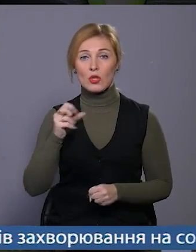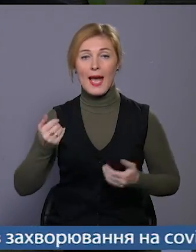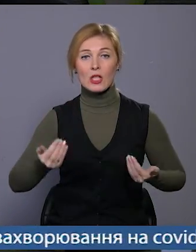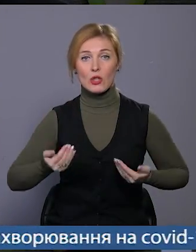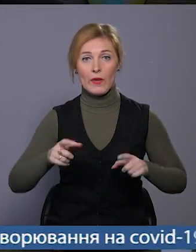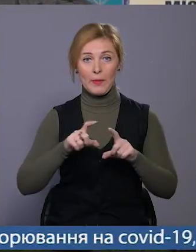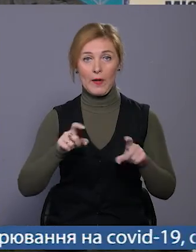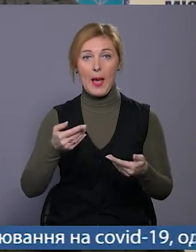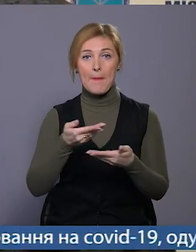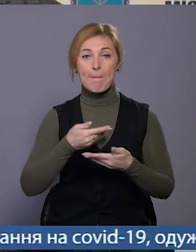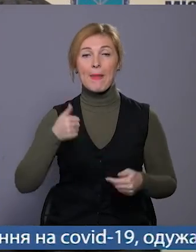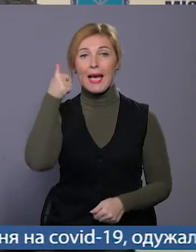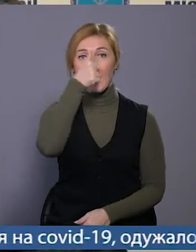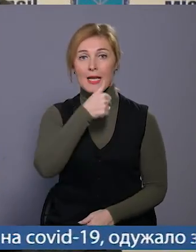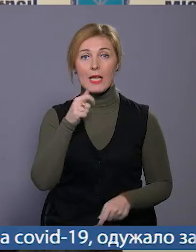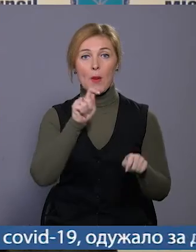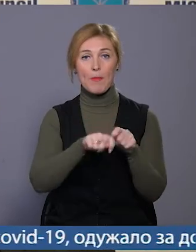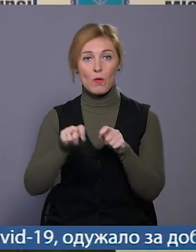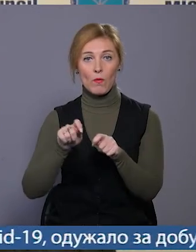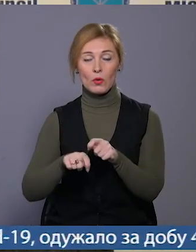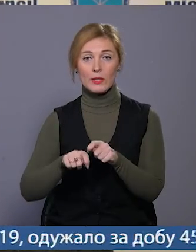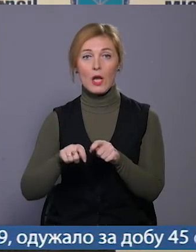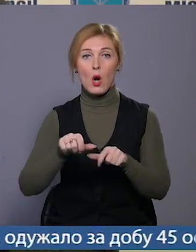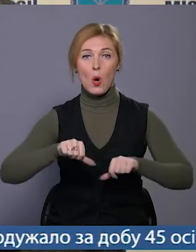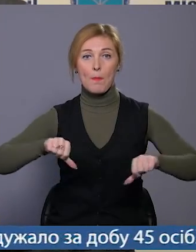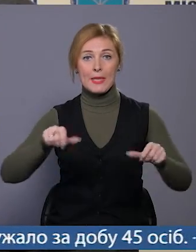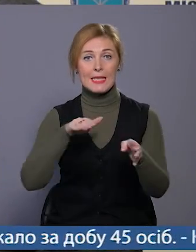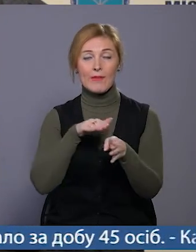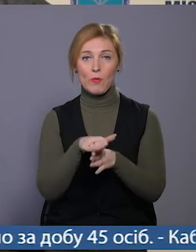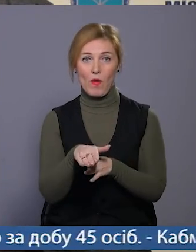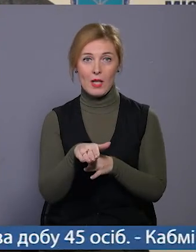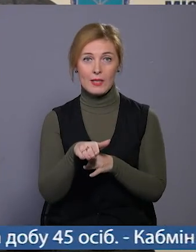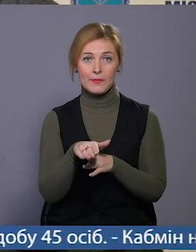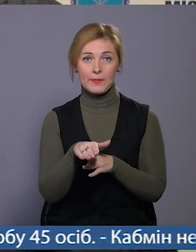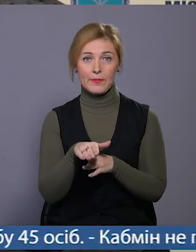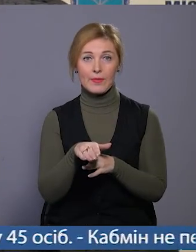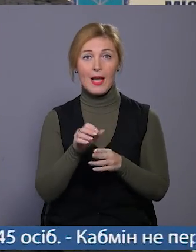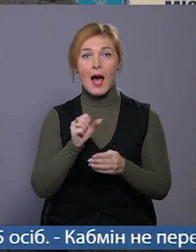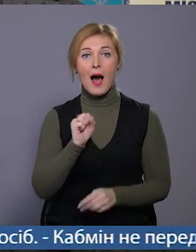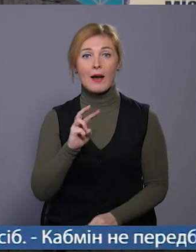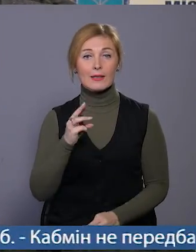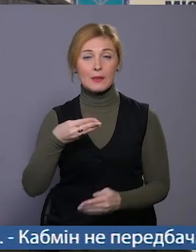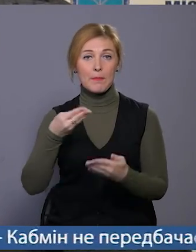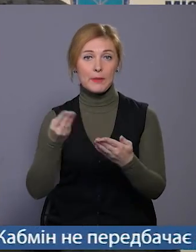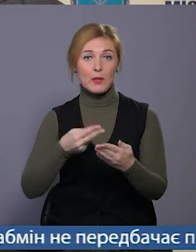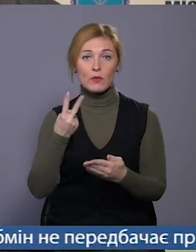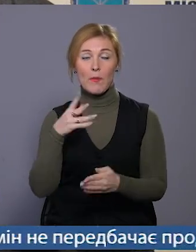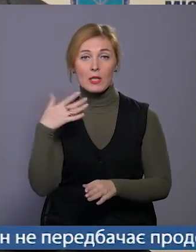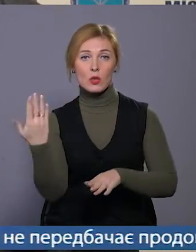десь рік проводили, власне, там робота інвентаризаційної комісії відбувалася, інвентаризаційні акти підписувалися обома сторонами.